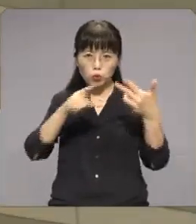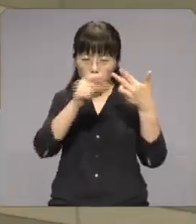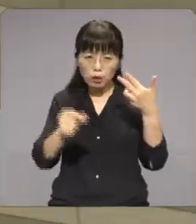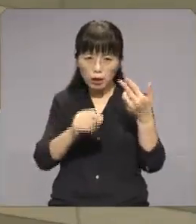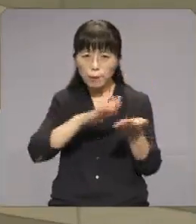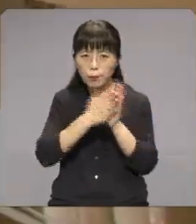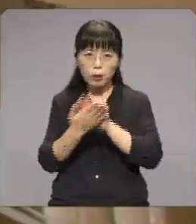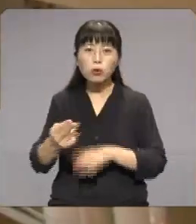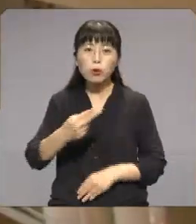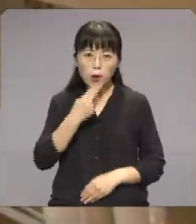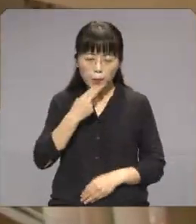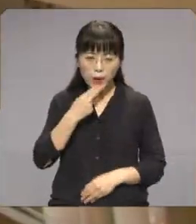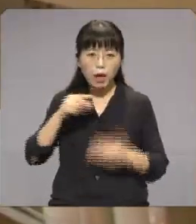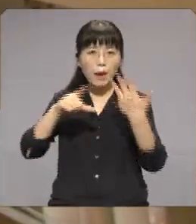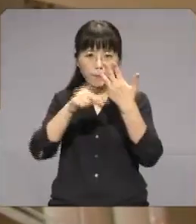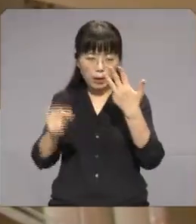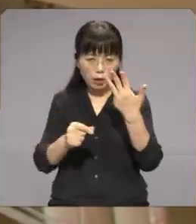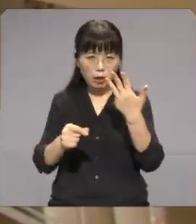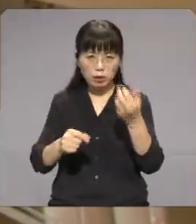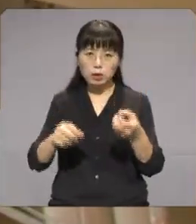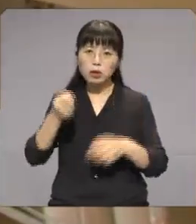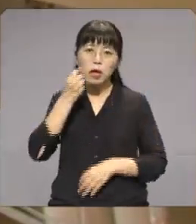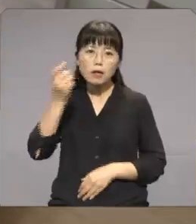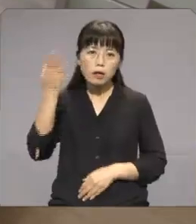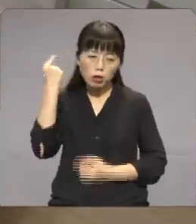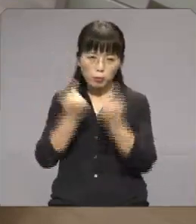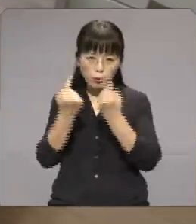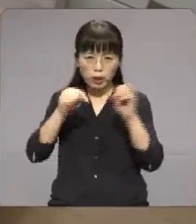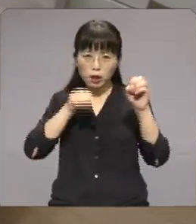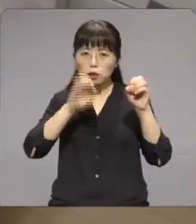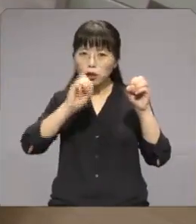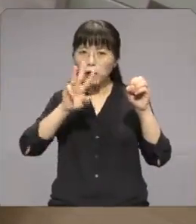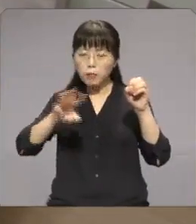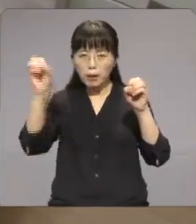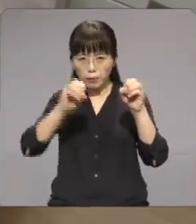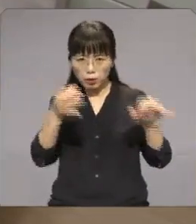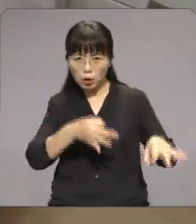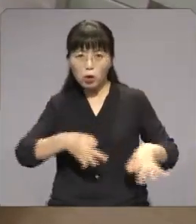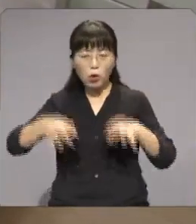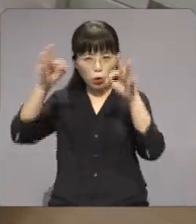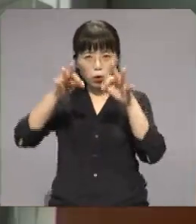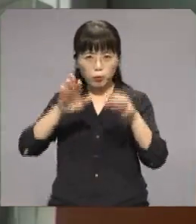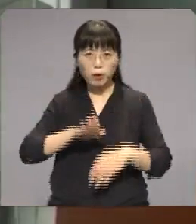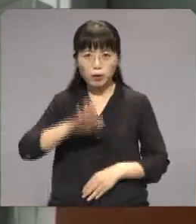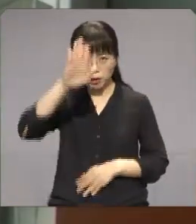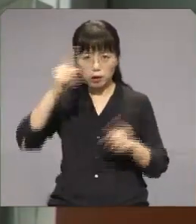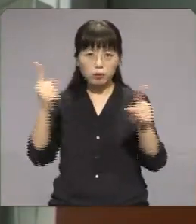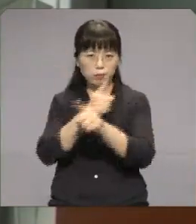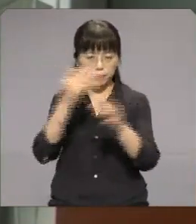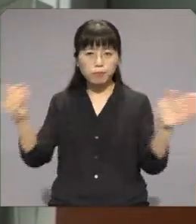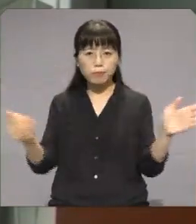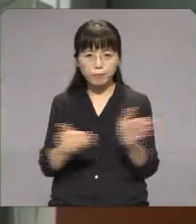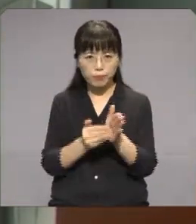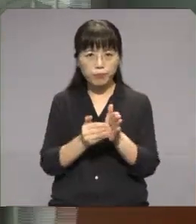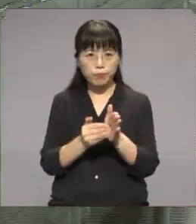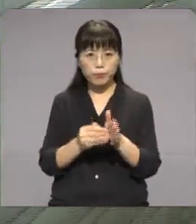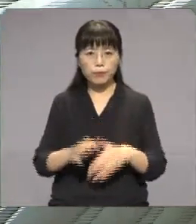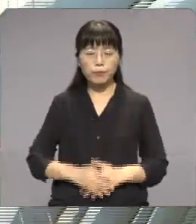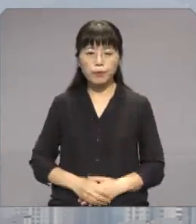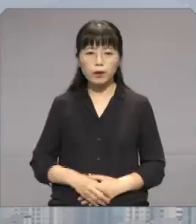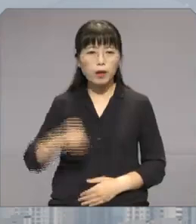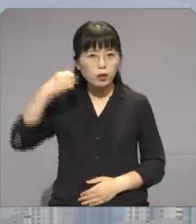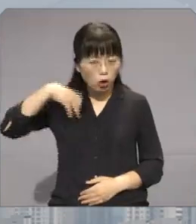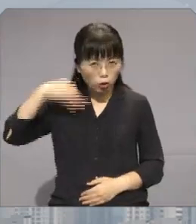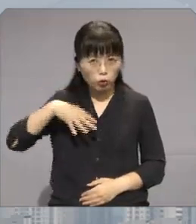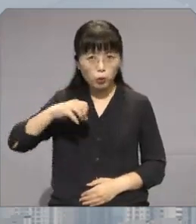7월에는 변동 없다가 8월에는 한 달 전보다 0.03% 오르며 상승 전환한 겁니다.